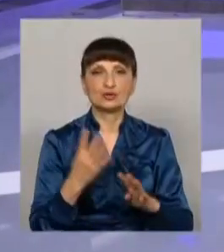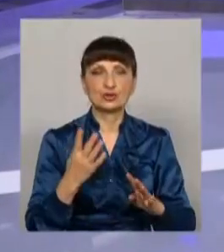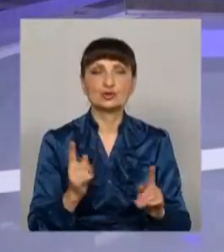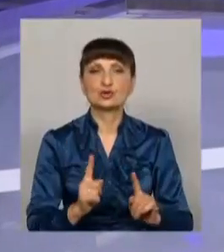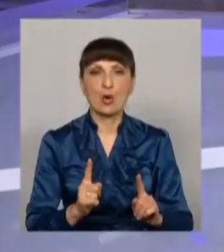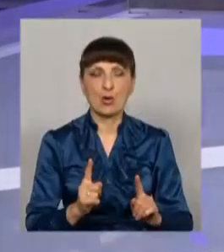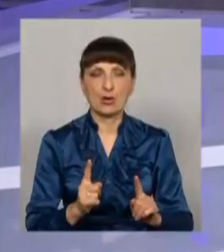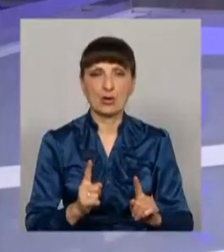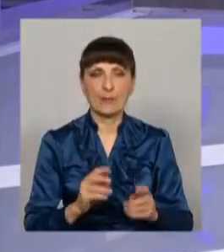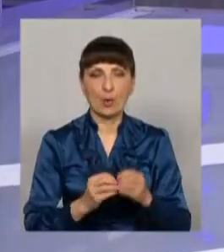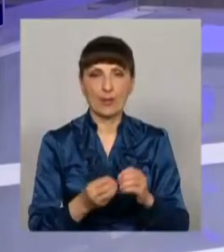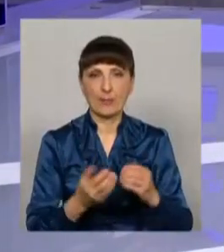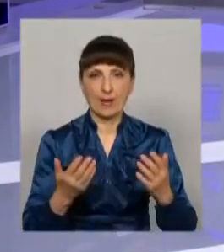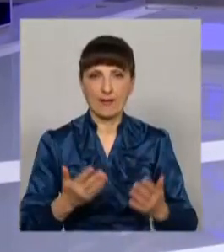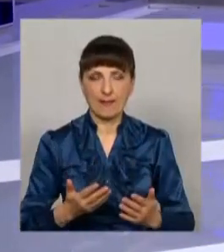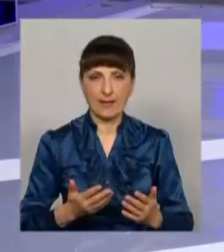это